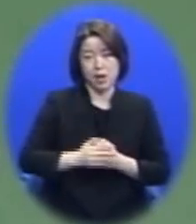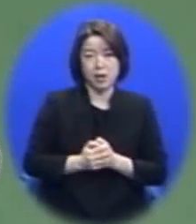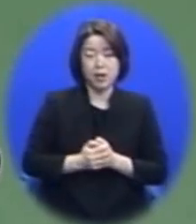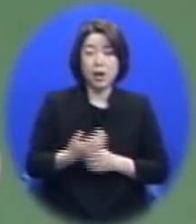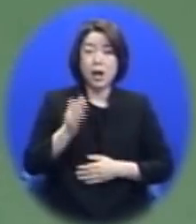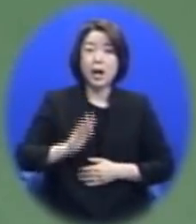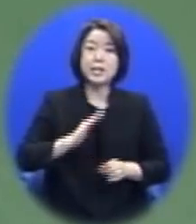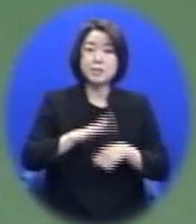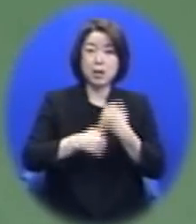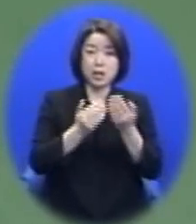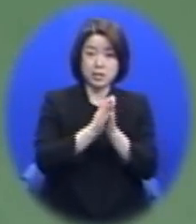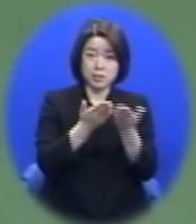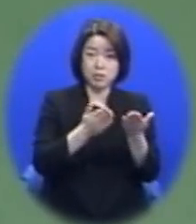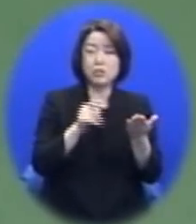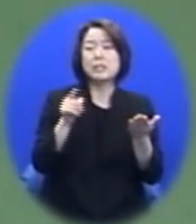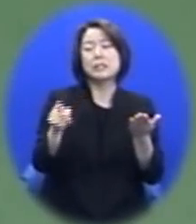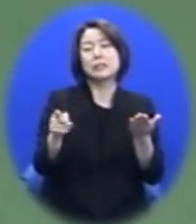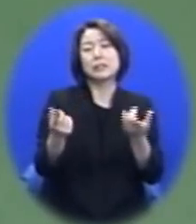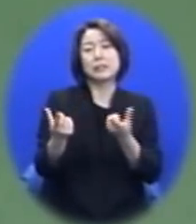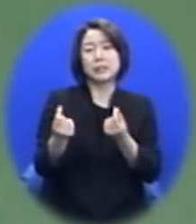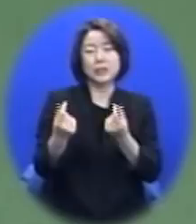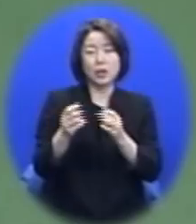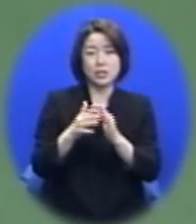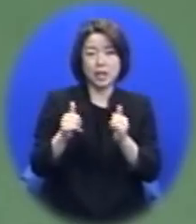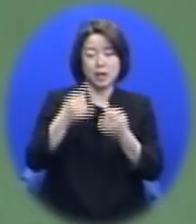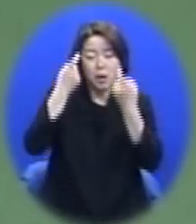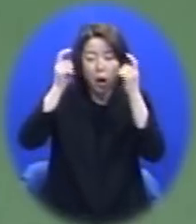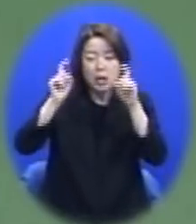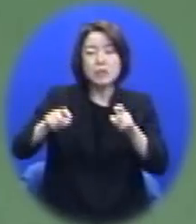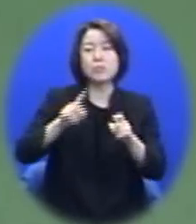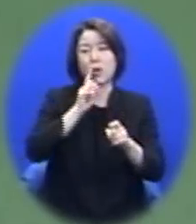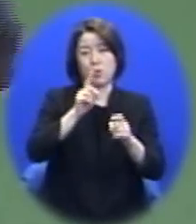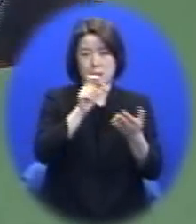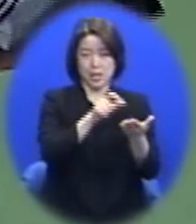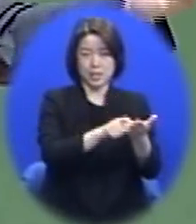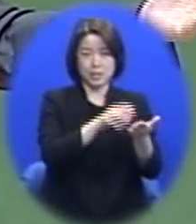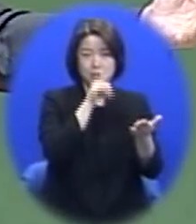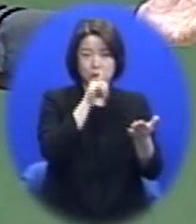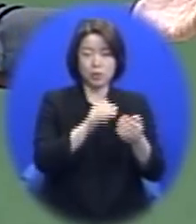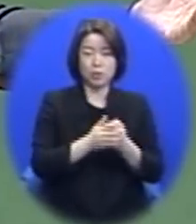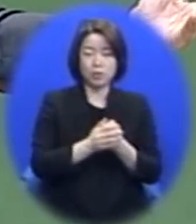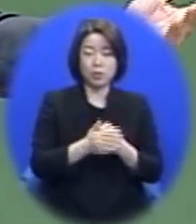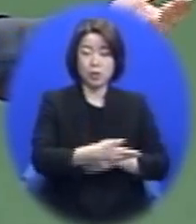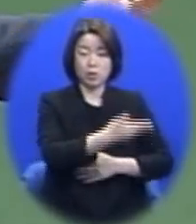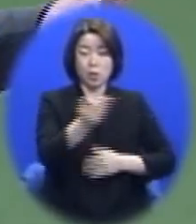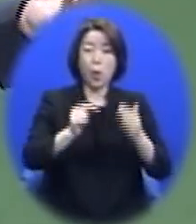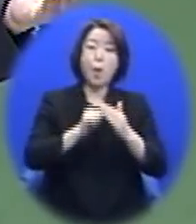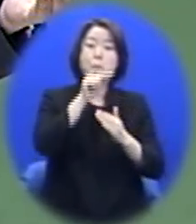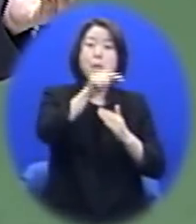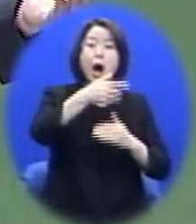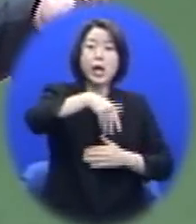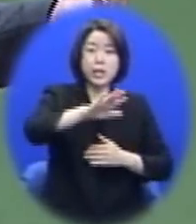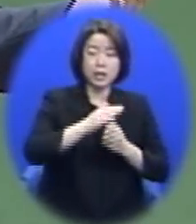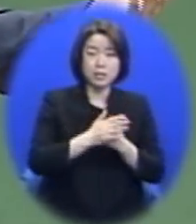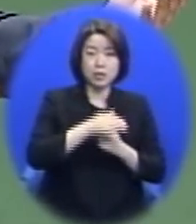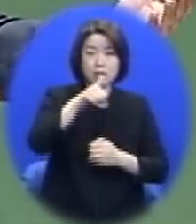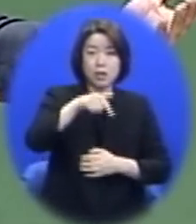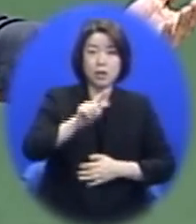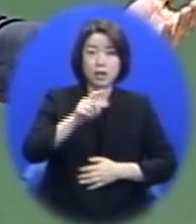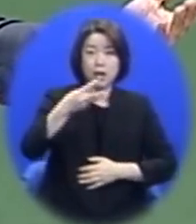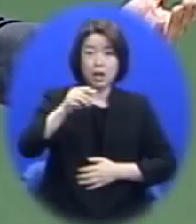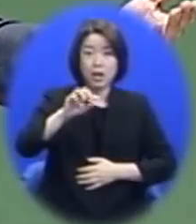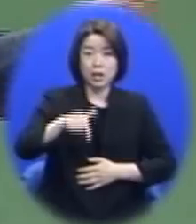성경은 그런 사람을 어리석은 사람이라고 말합니다. 여러분, 바깥에 나가서 가락시장